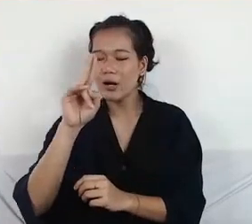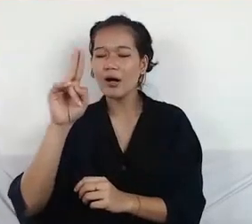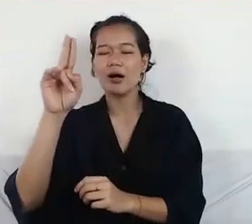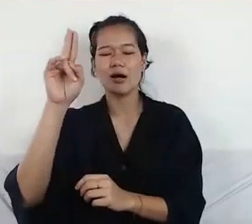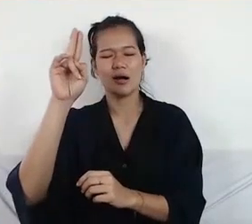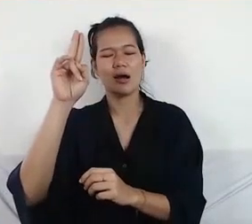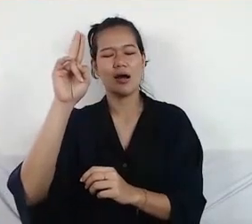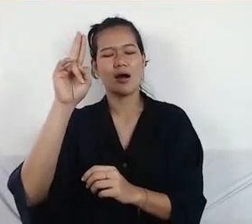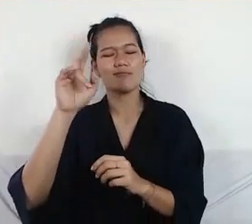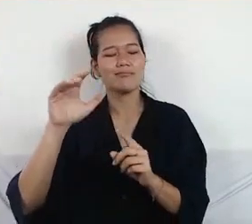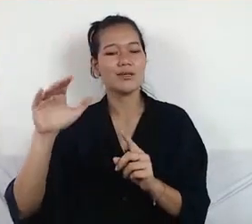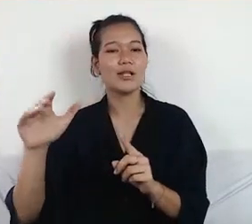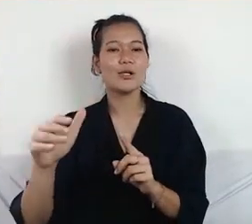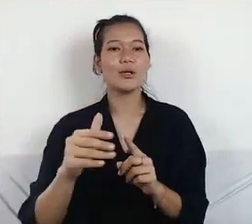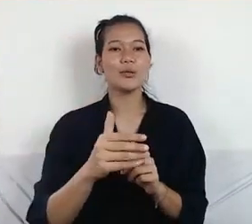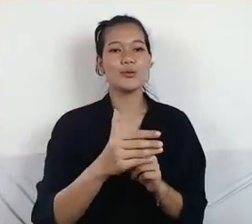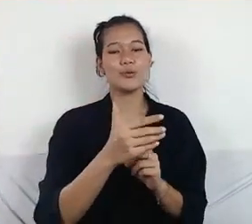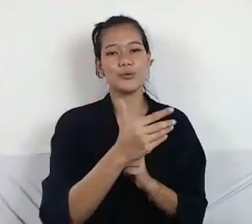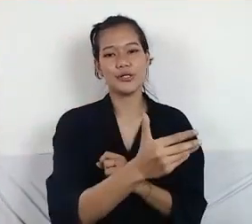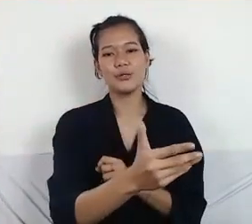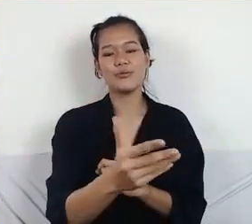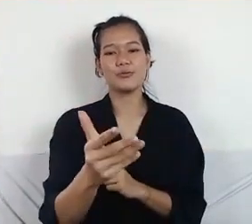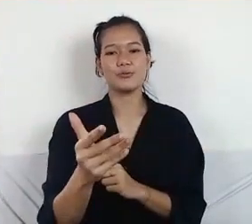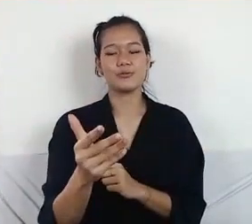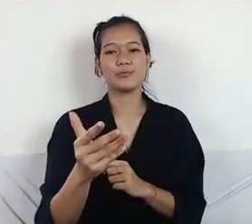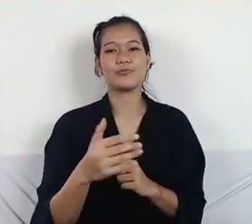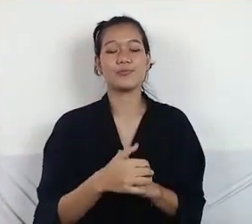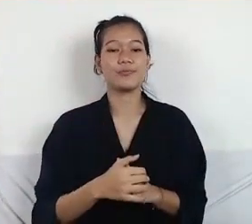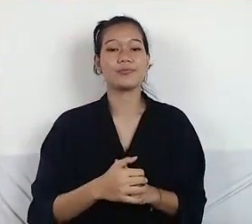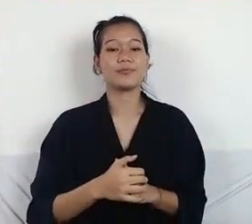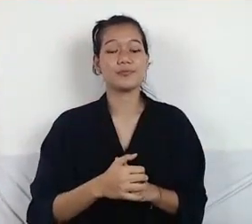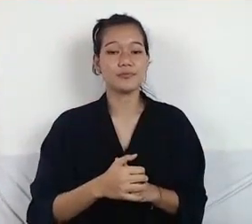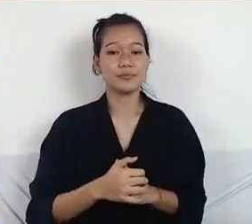Tuhan melindungimu.